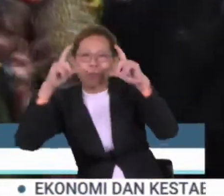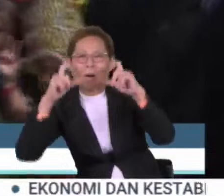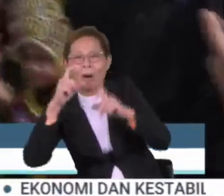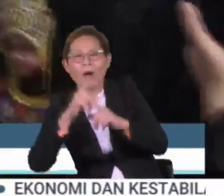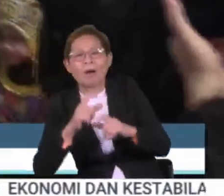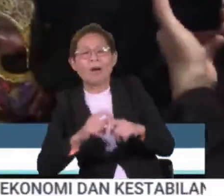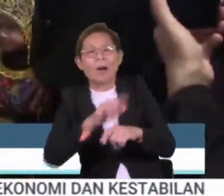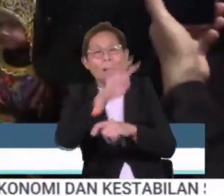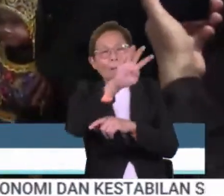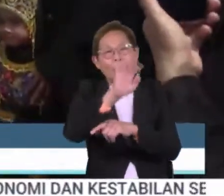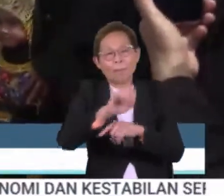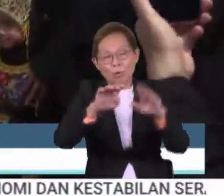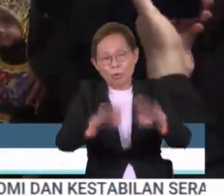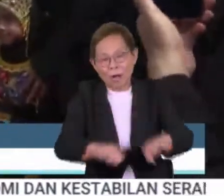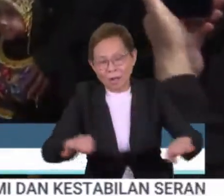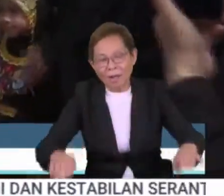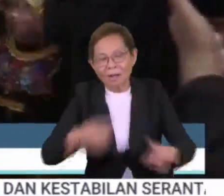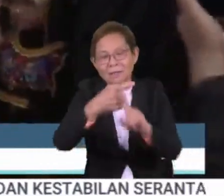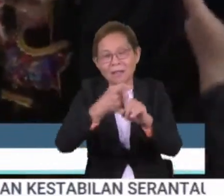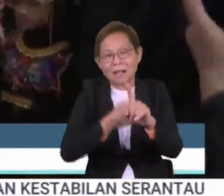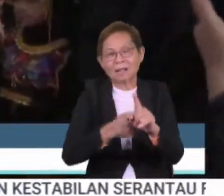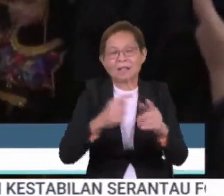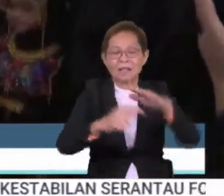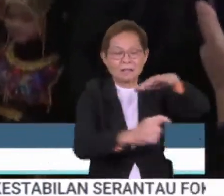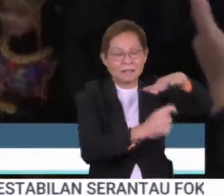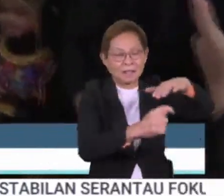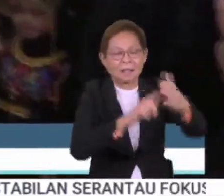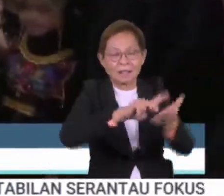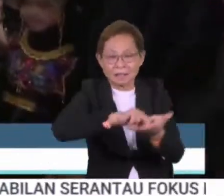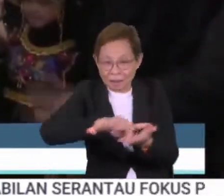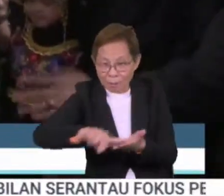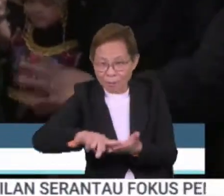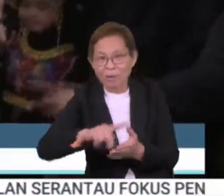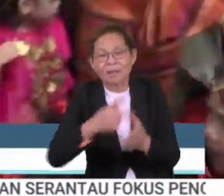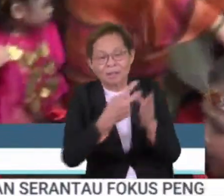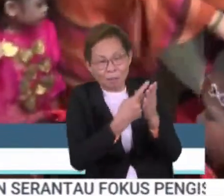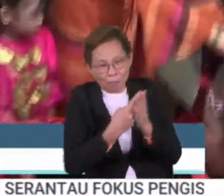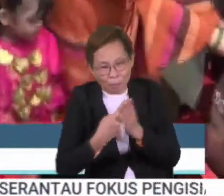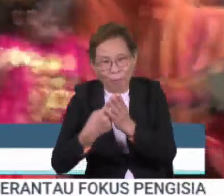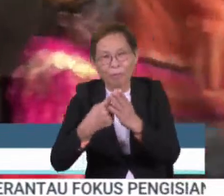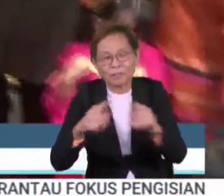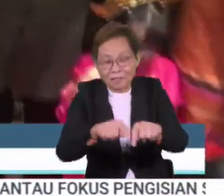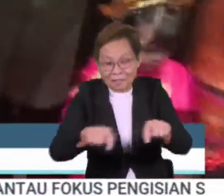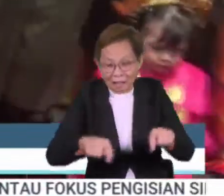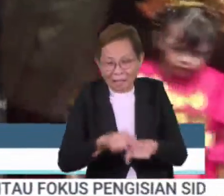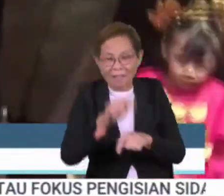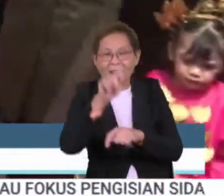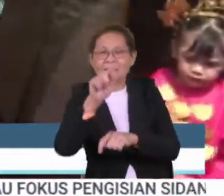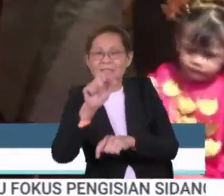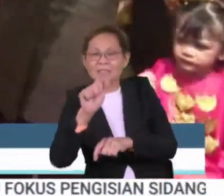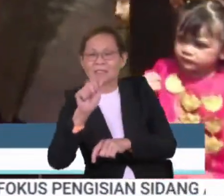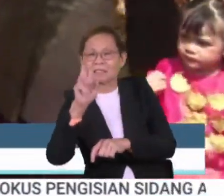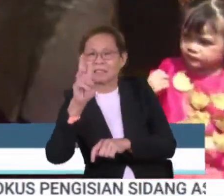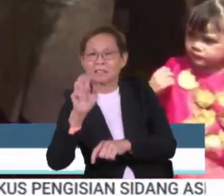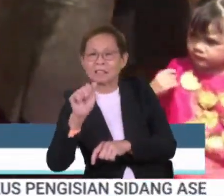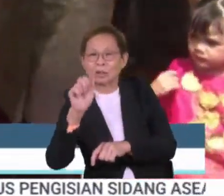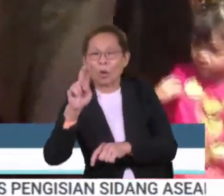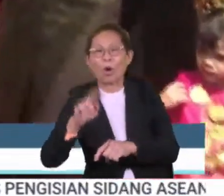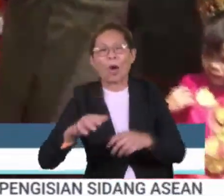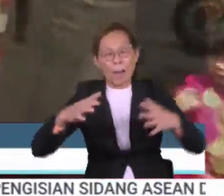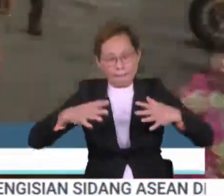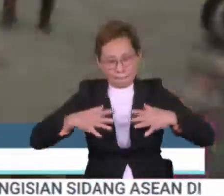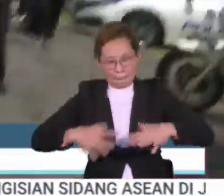bersama 40 kanak-kanak daripada Tadika Kemas dan perpaduan di daerah ini yang berpakaian